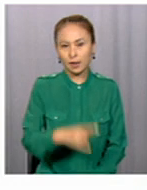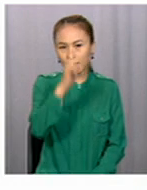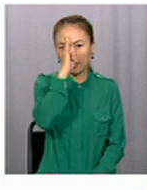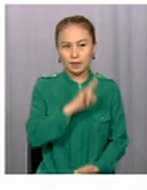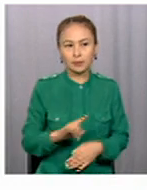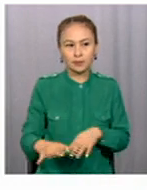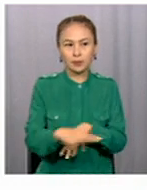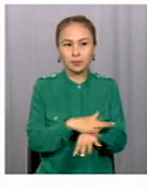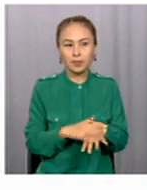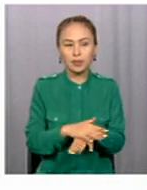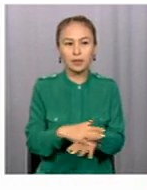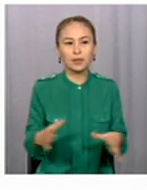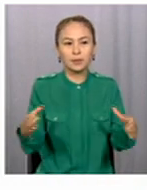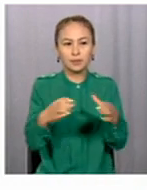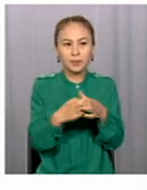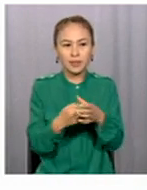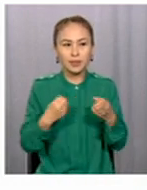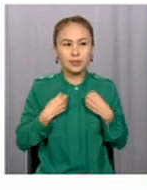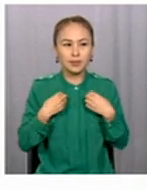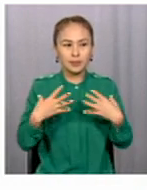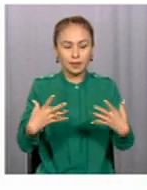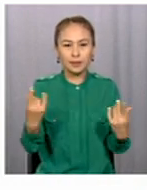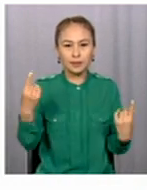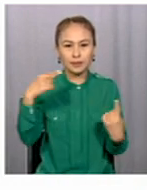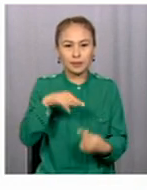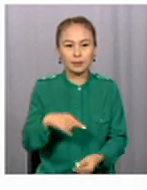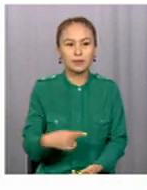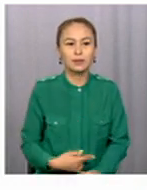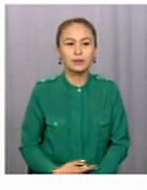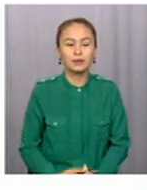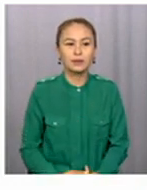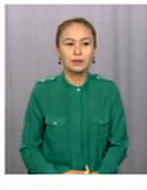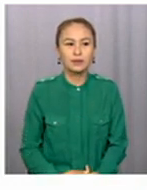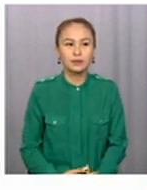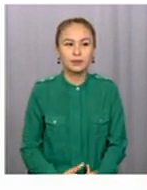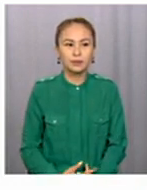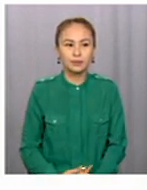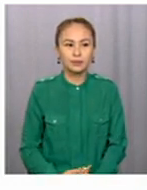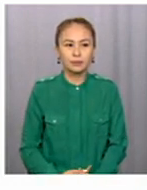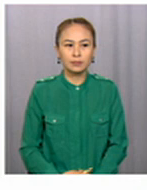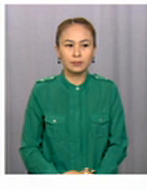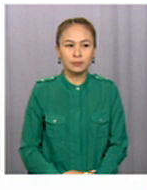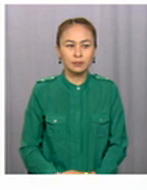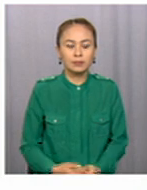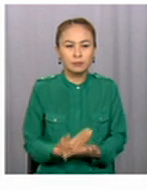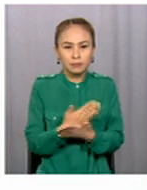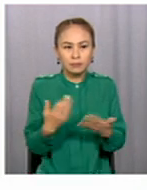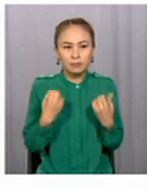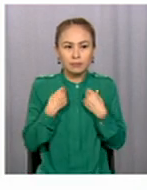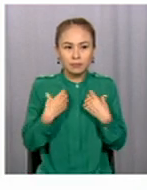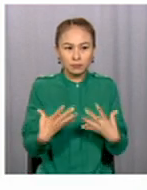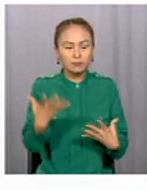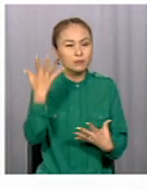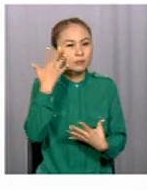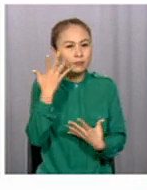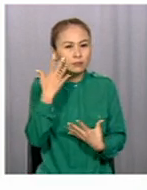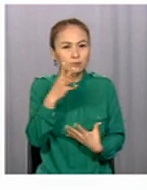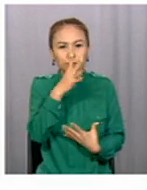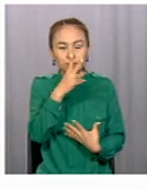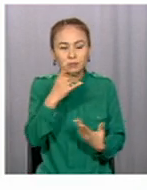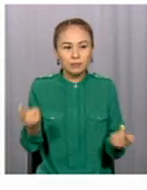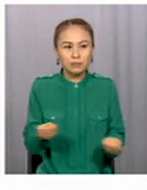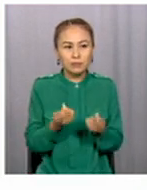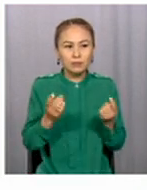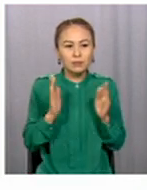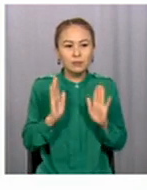Қазақстан халқының бірлігі мерекесіне сәйкес келеді. Бұл мереке қай уақытта тойланады?